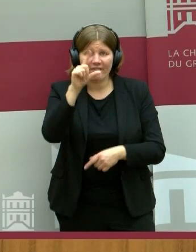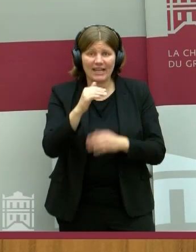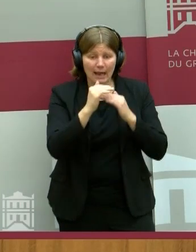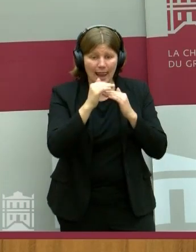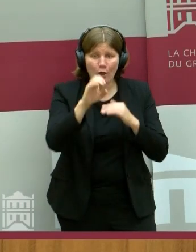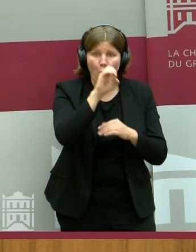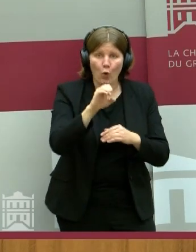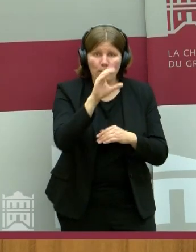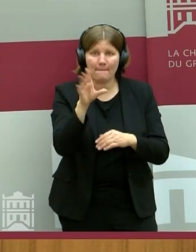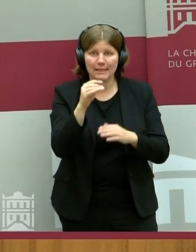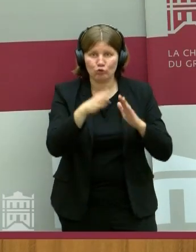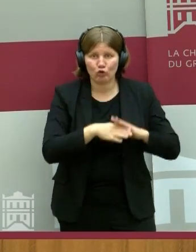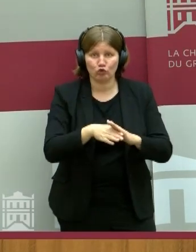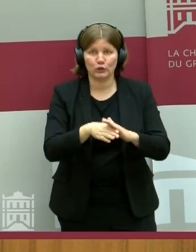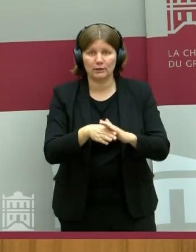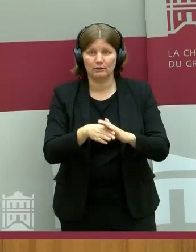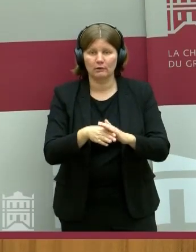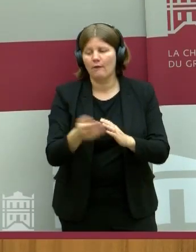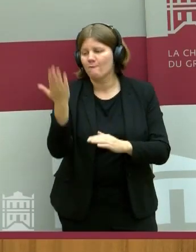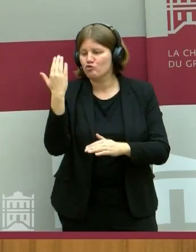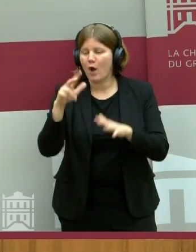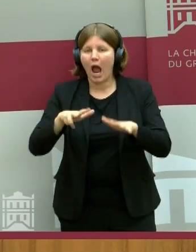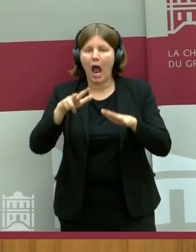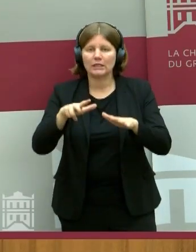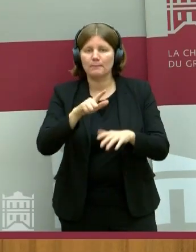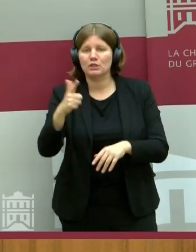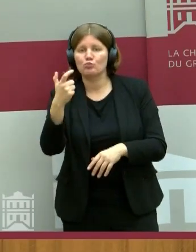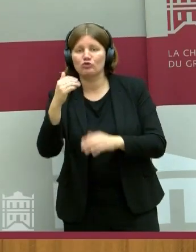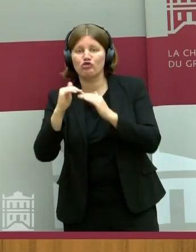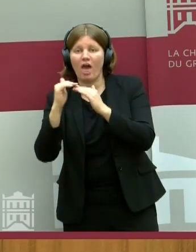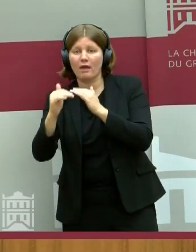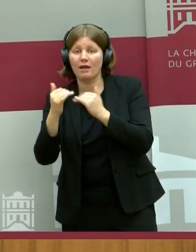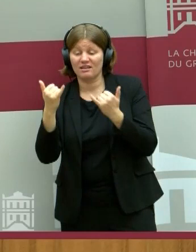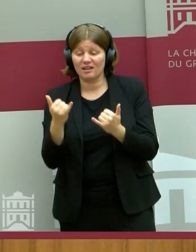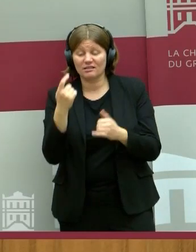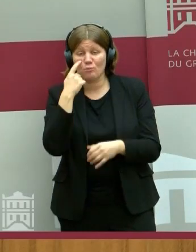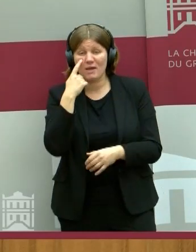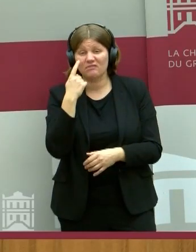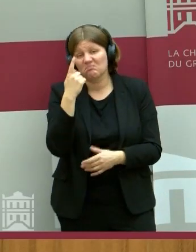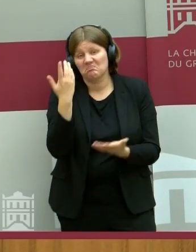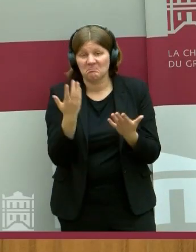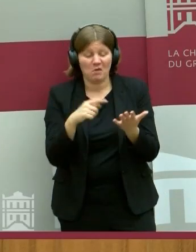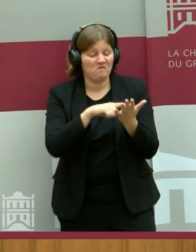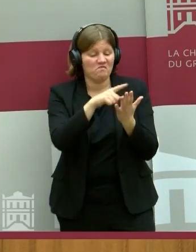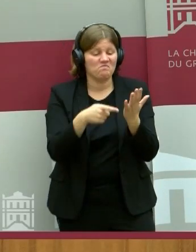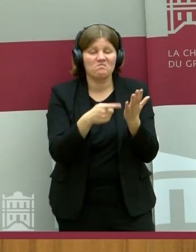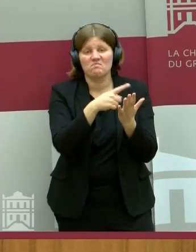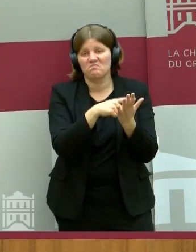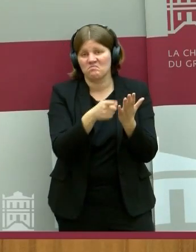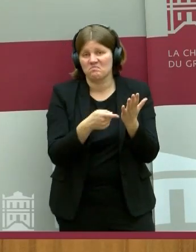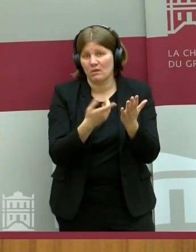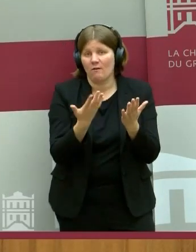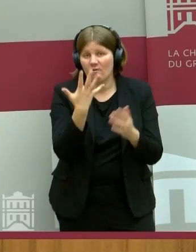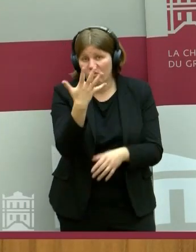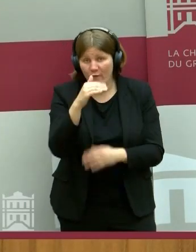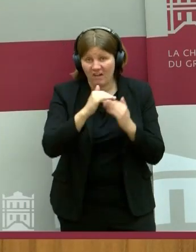mitmachen. Am Anfang hat er vielleicht noch 18, 20 Länder, am Blick hat er eine Handvoll Fleisch nach, die das machen. Die sind geschwind